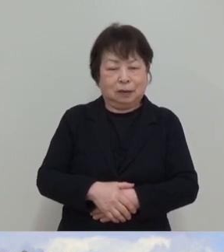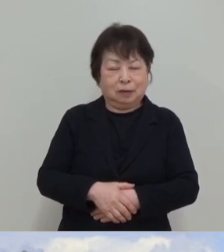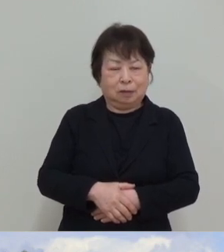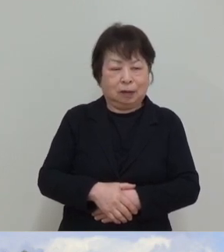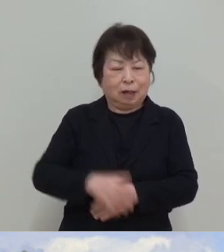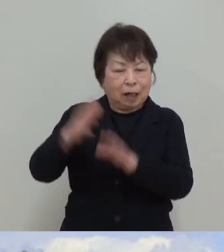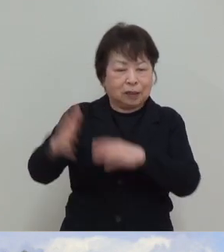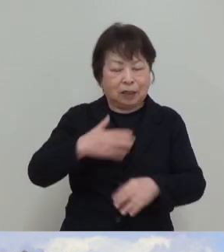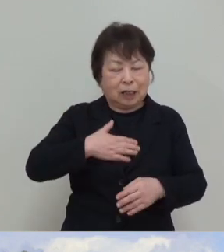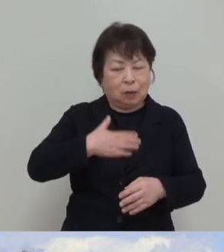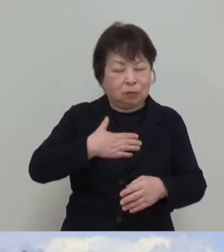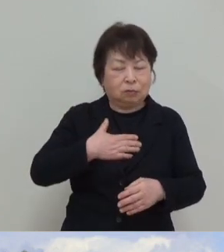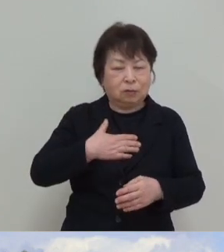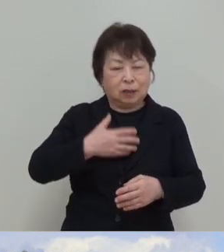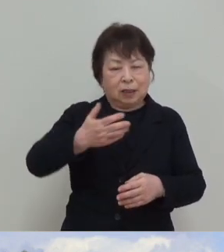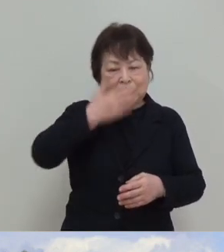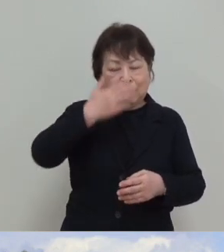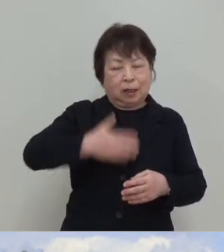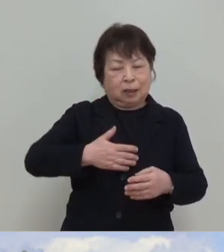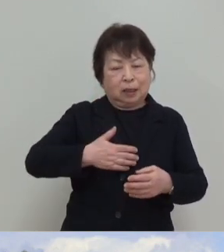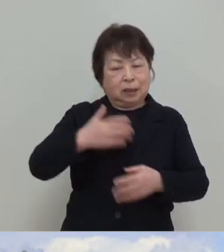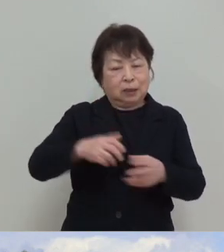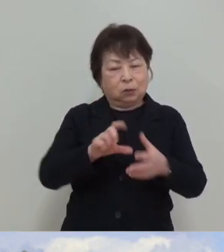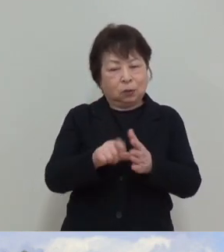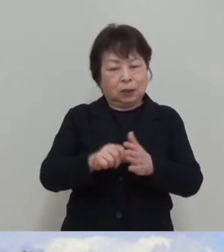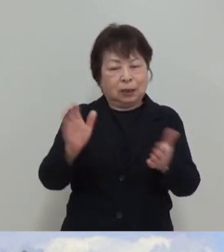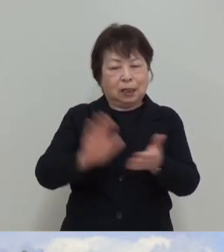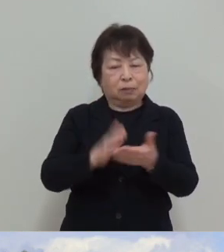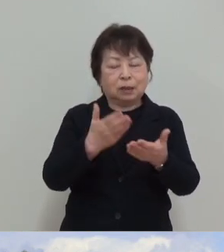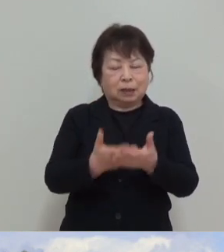風薫る爽やかな季節になりました。